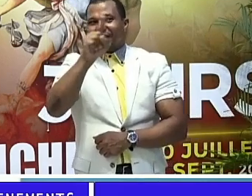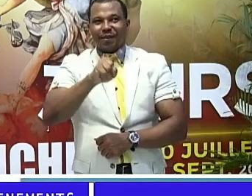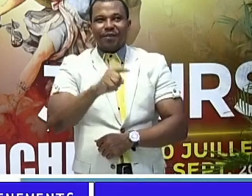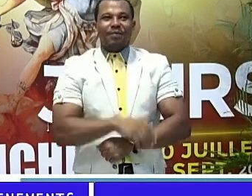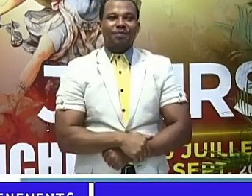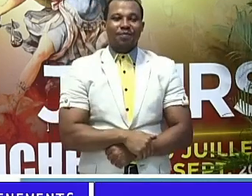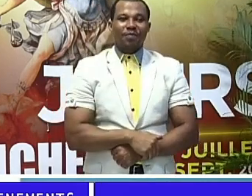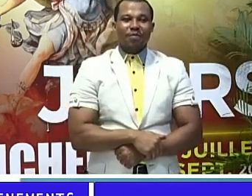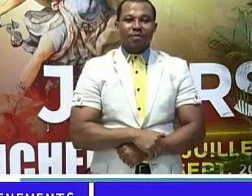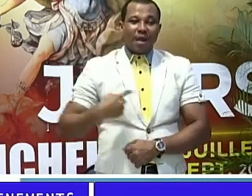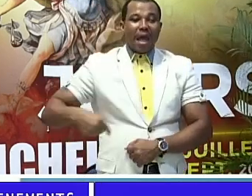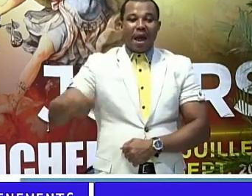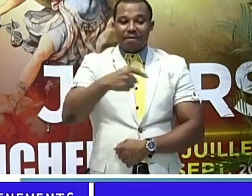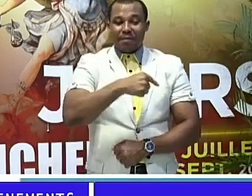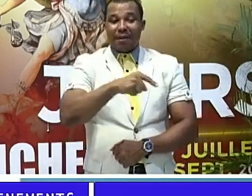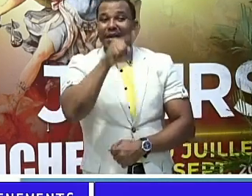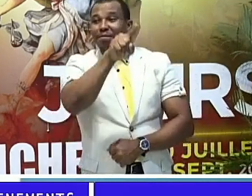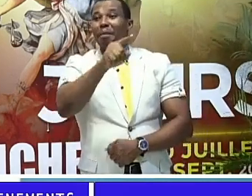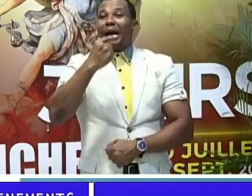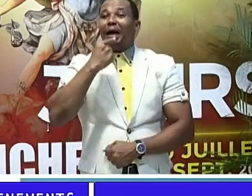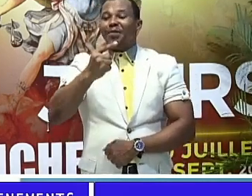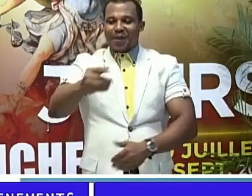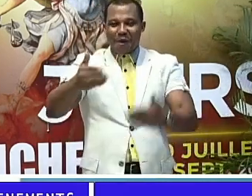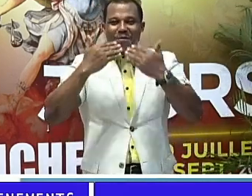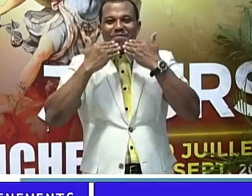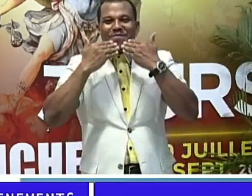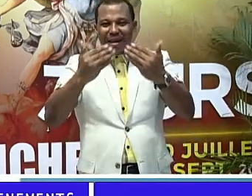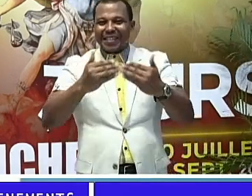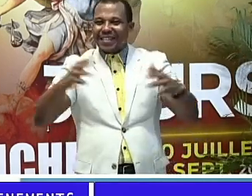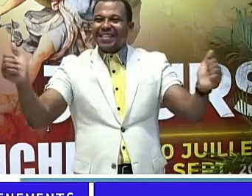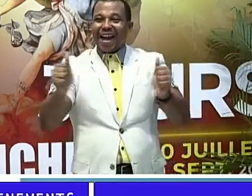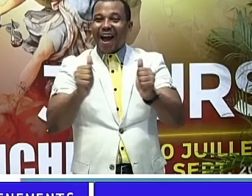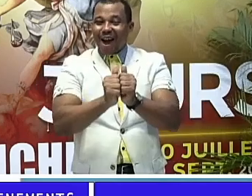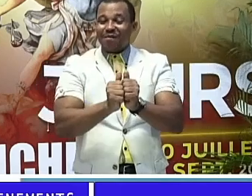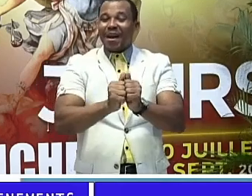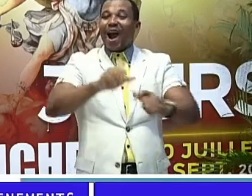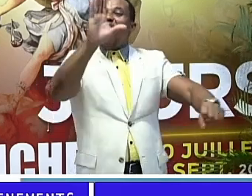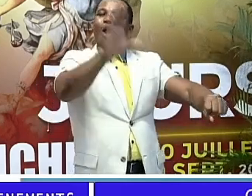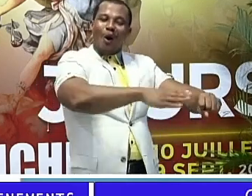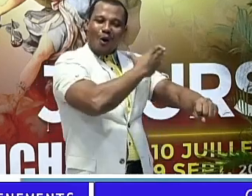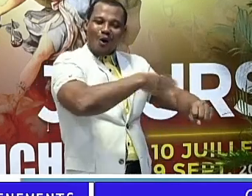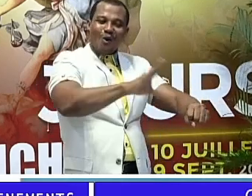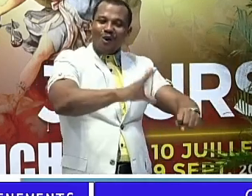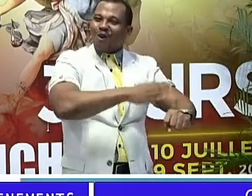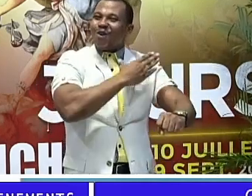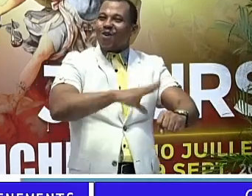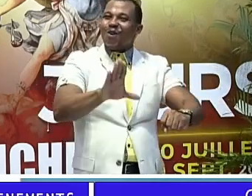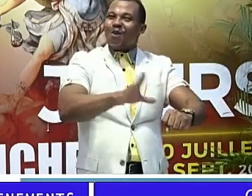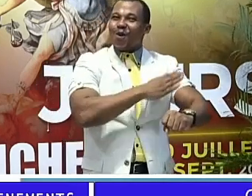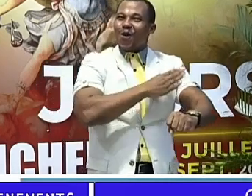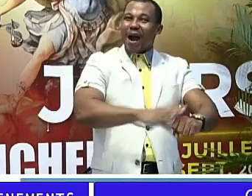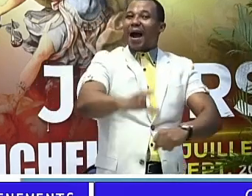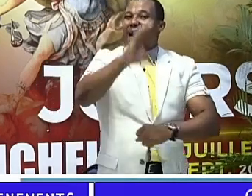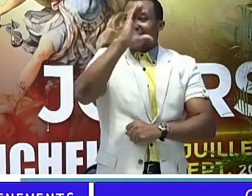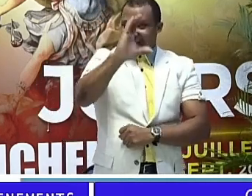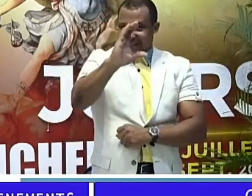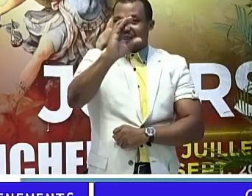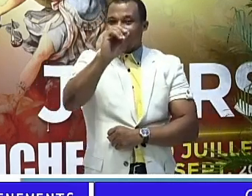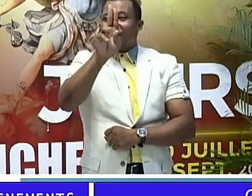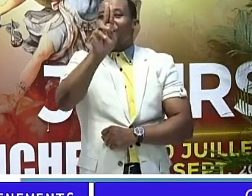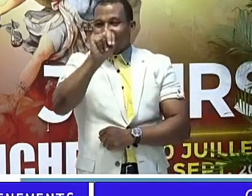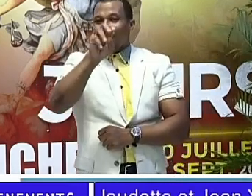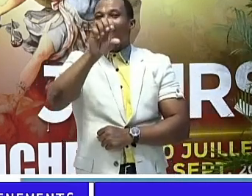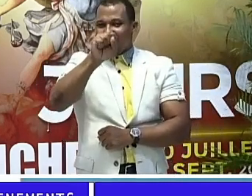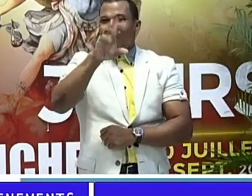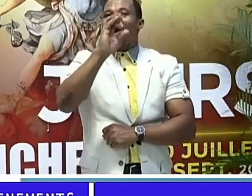m'a dit à chorale, consolatrice des affligés qui animé matin, hein, ou senti bien plus discipline,